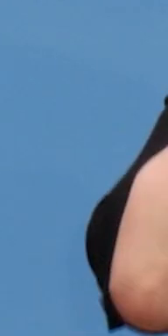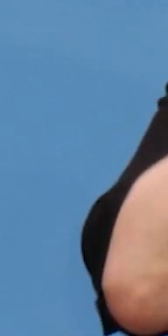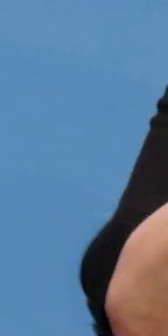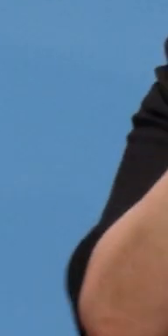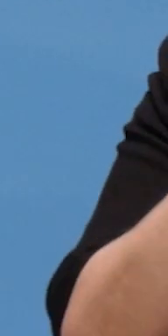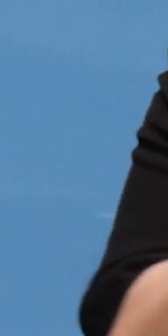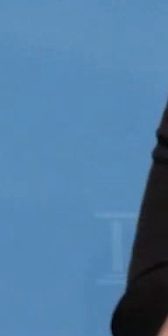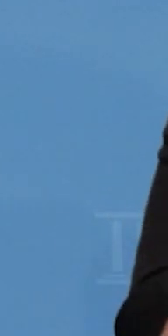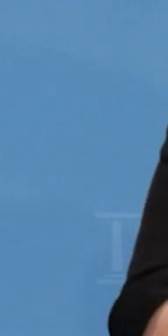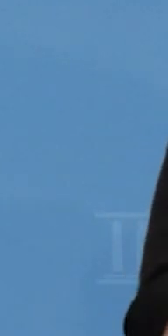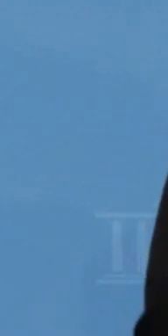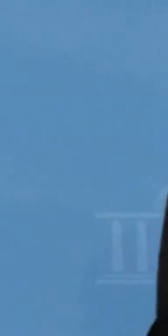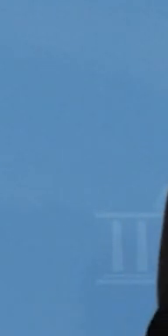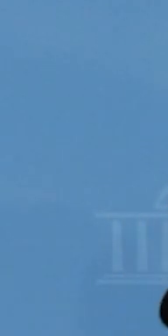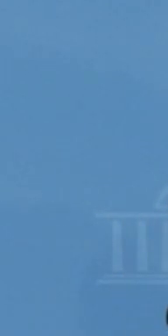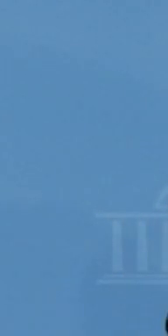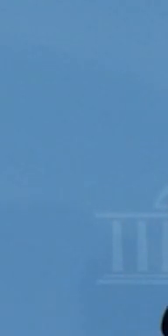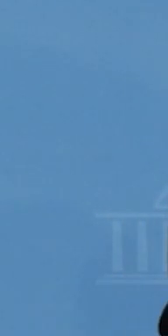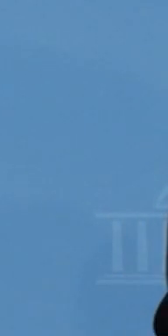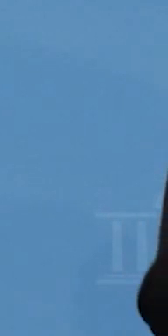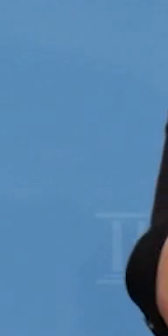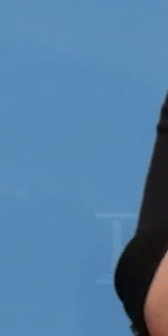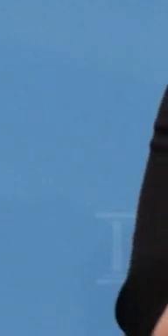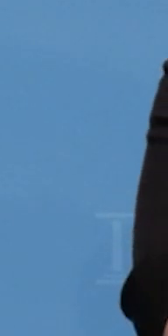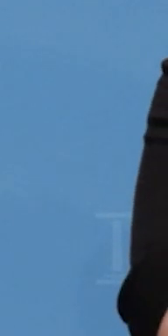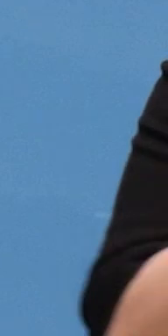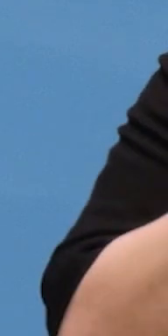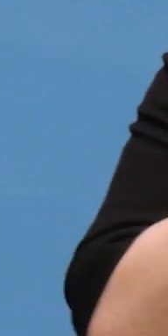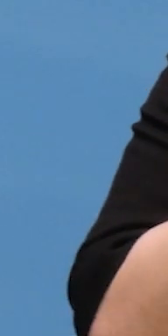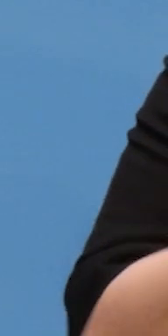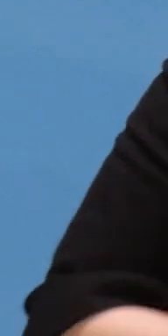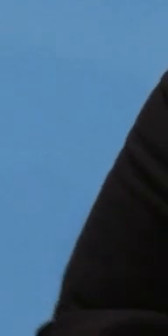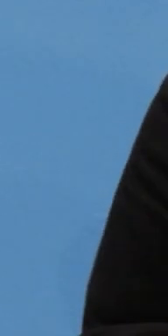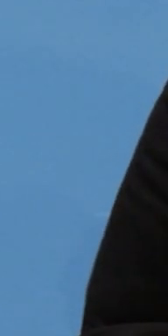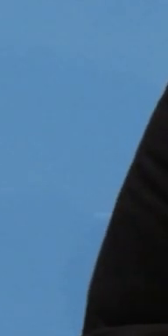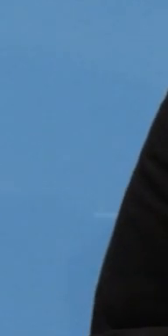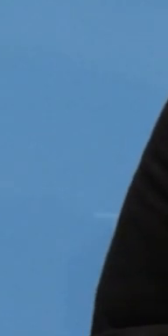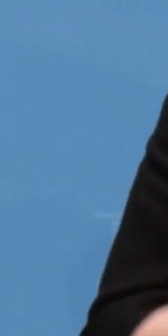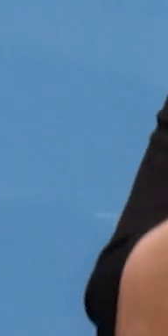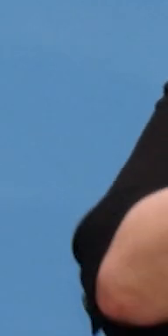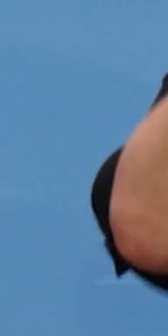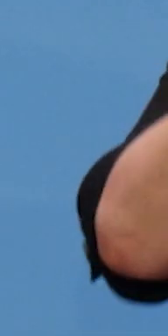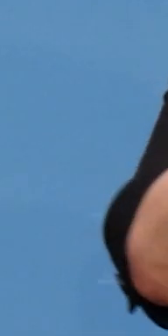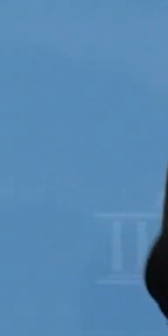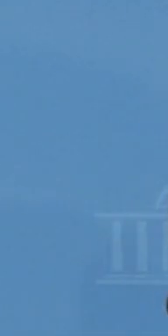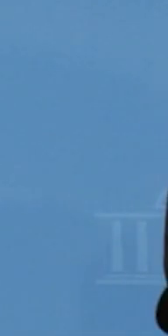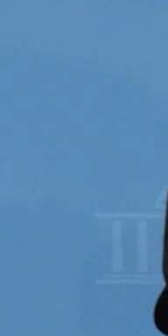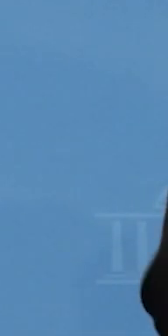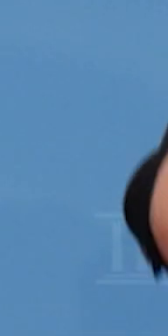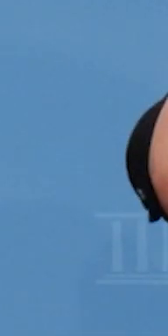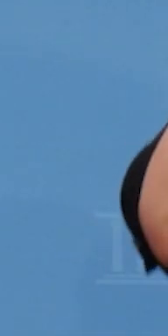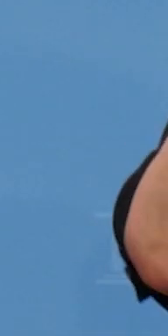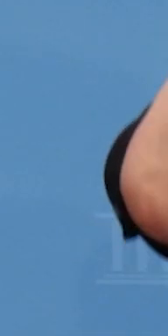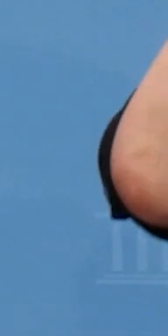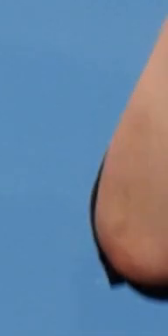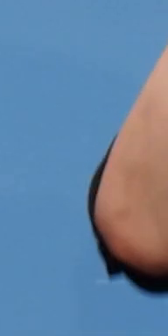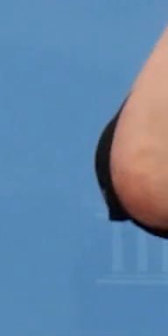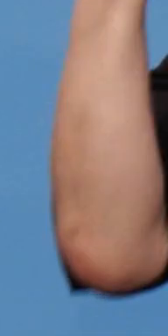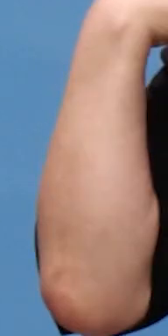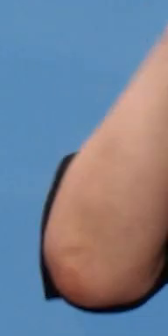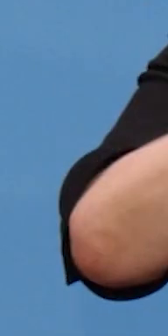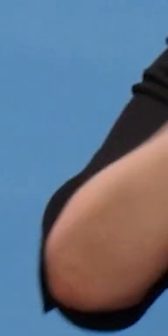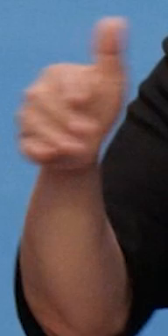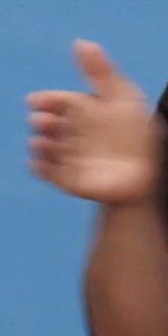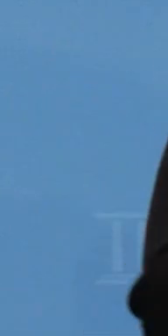제2의 국정원이 되는 것은 아닌지 우려스럽습니다. 통일부를 이명박, 박근혜 정부 때처럼